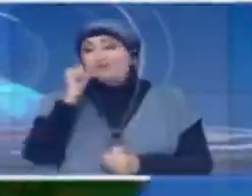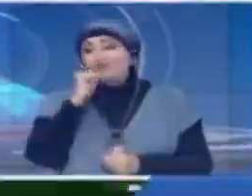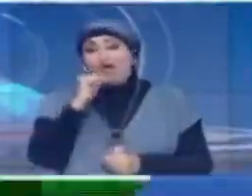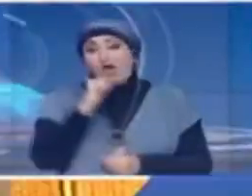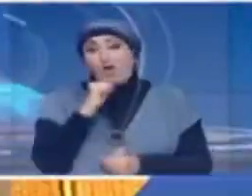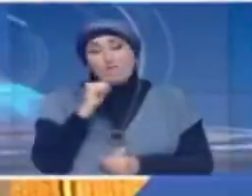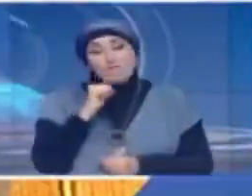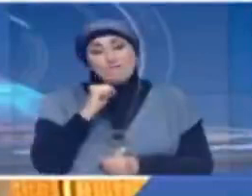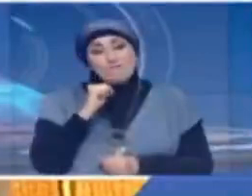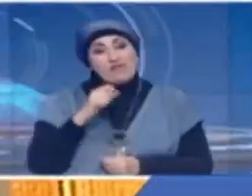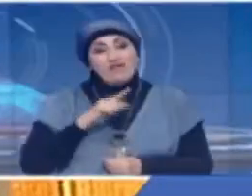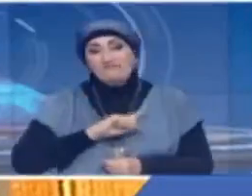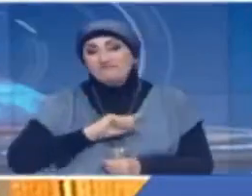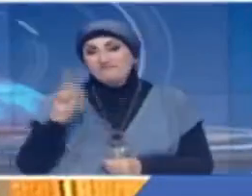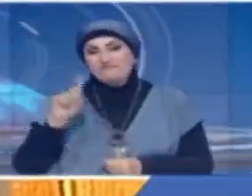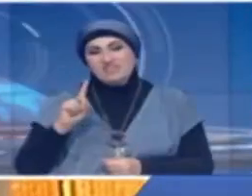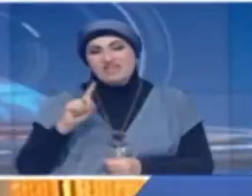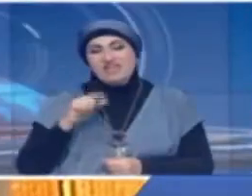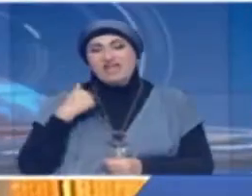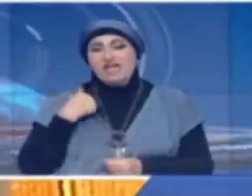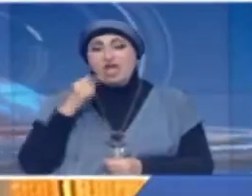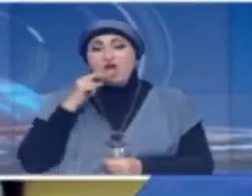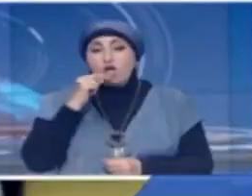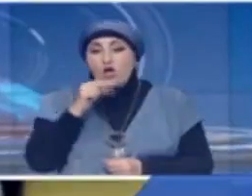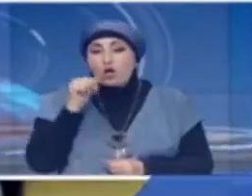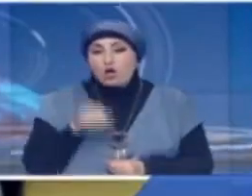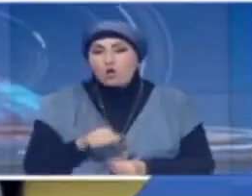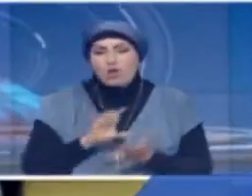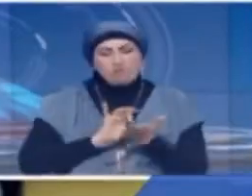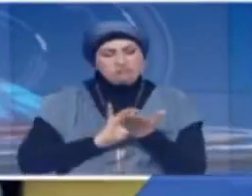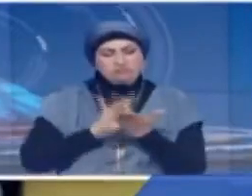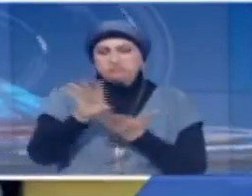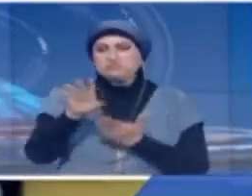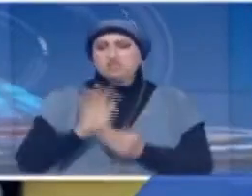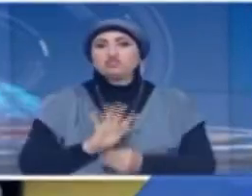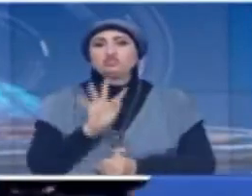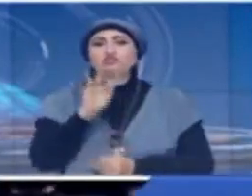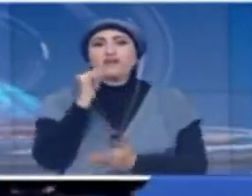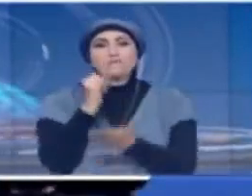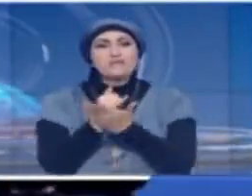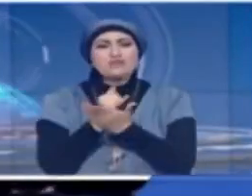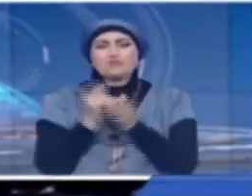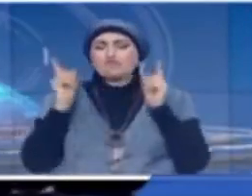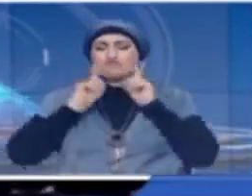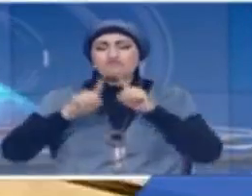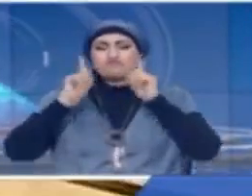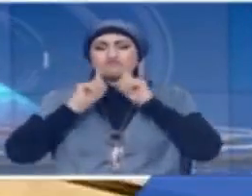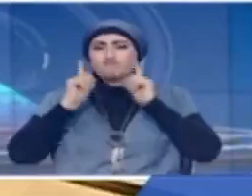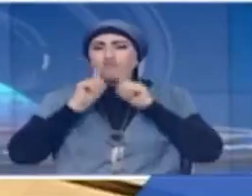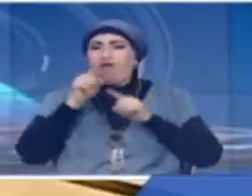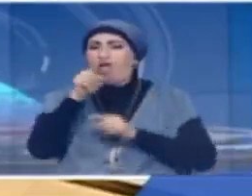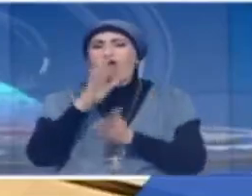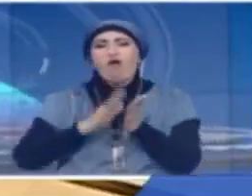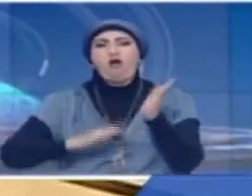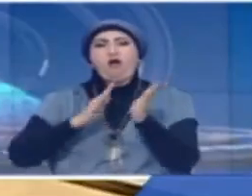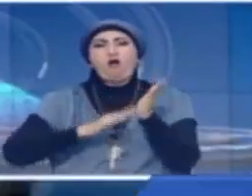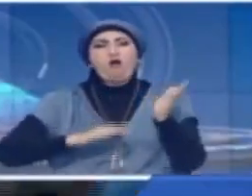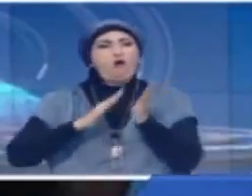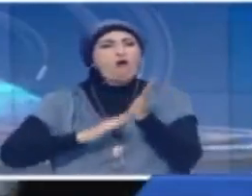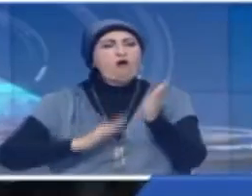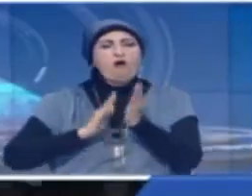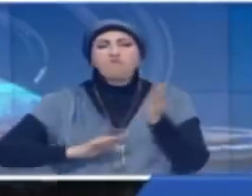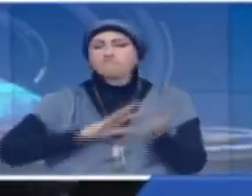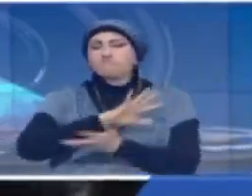الحقيقة من حسبهم عليها ومن أزاحهم عن السلطة هو الشعب المصري، لأنه أدرك تماما أن هذه الجماعة وجودها